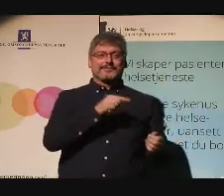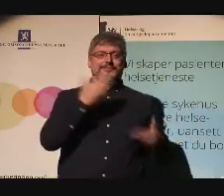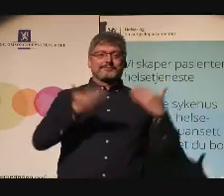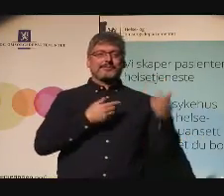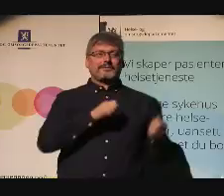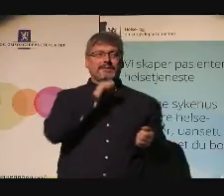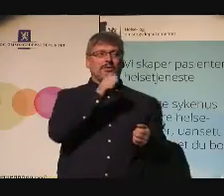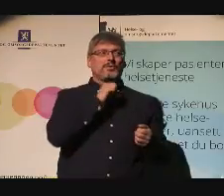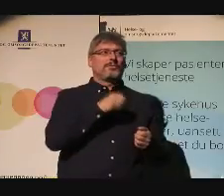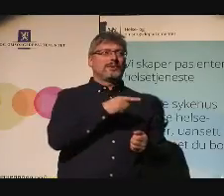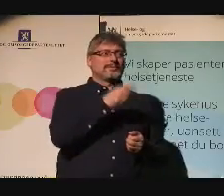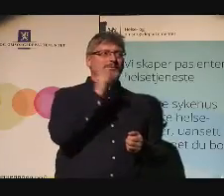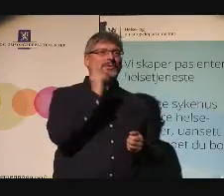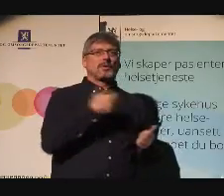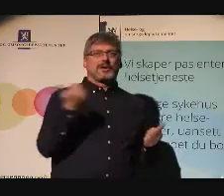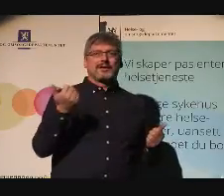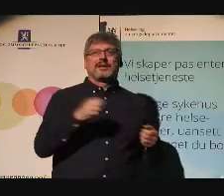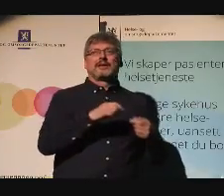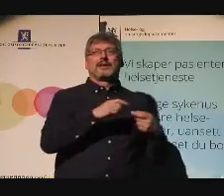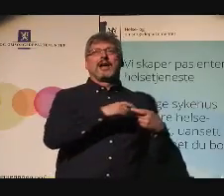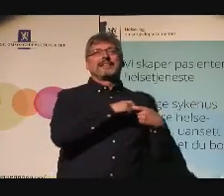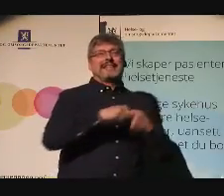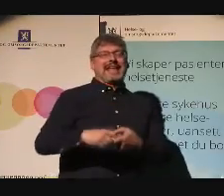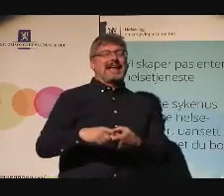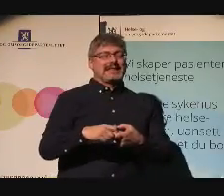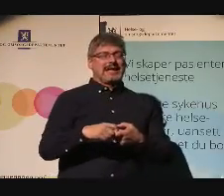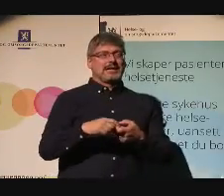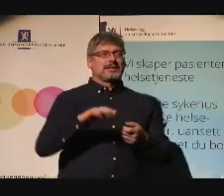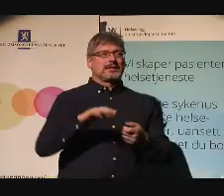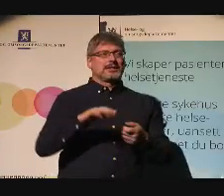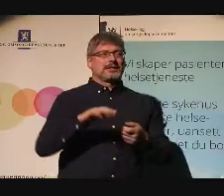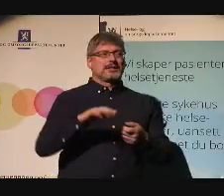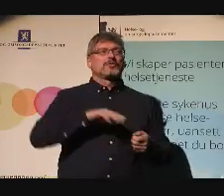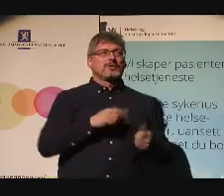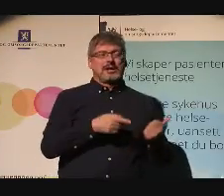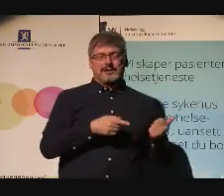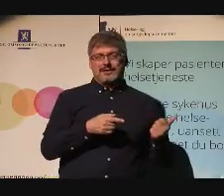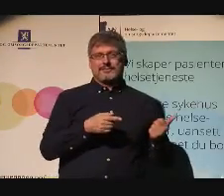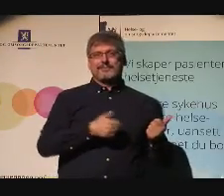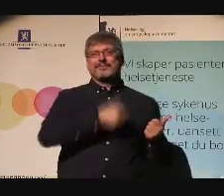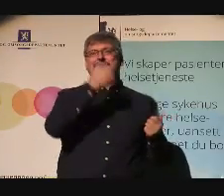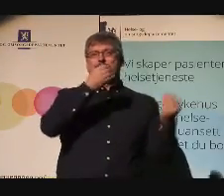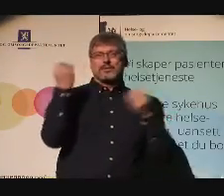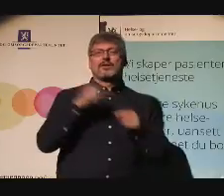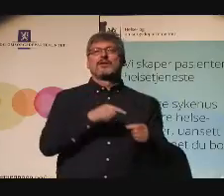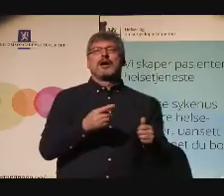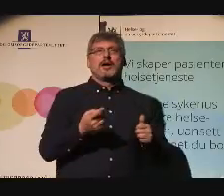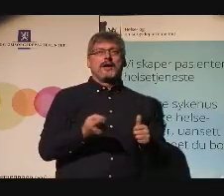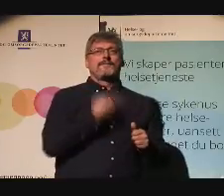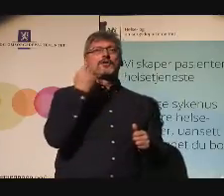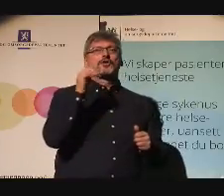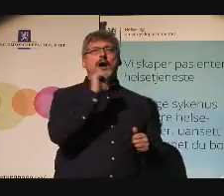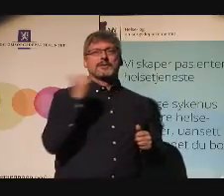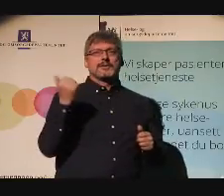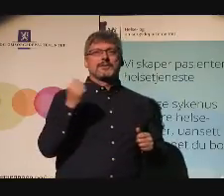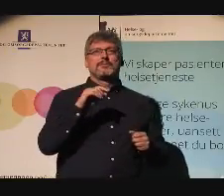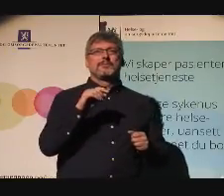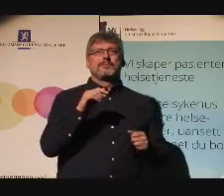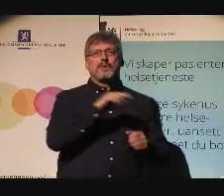Thomas Hoholm. Han leder den nasjonale lederutdanningen for primærhelsetjenesten. Han førsteamanuensis på Institutt